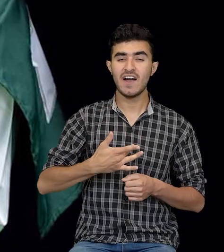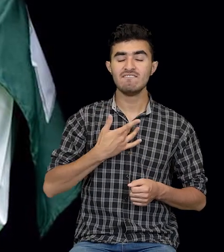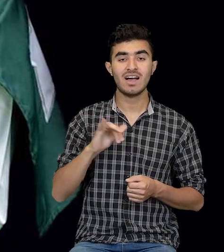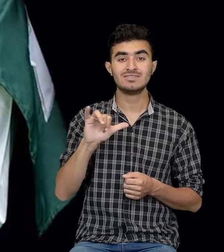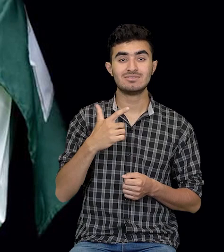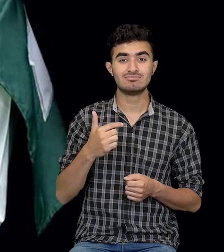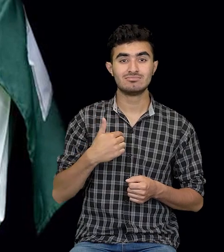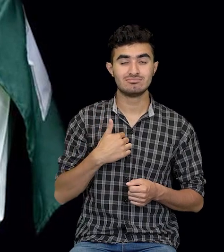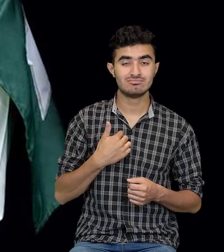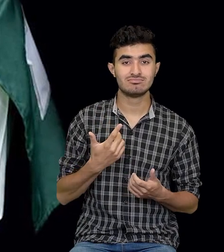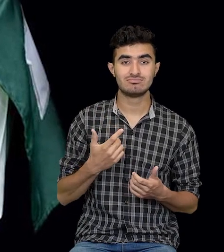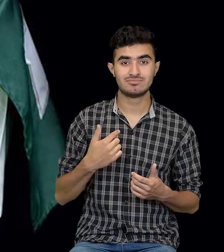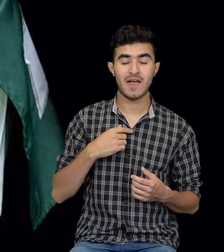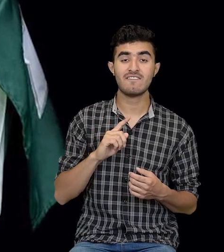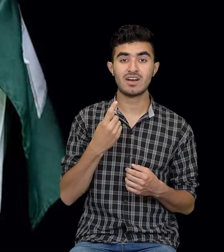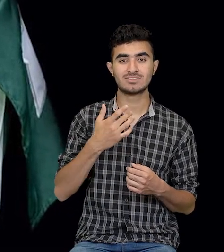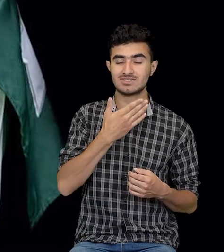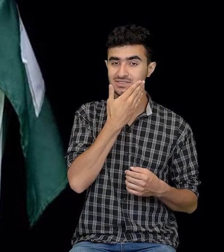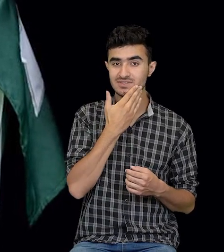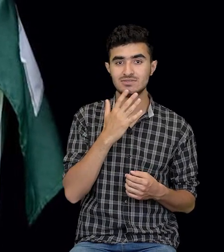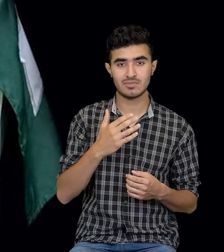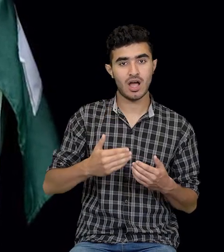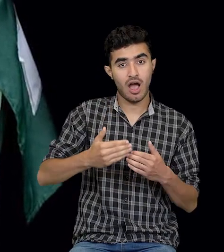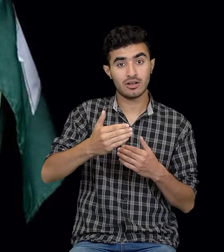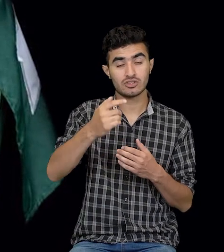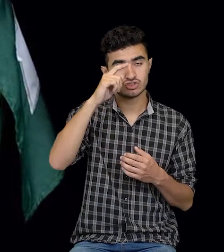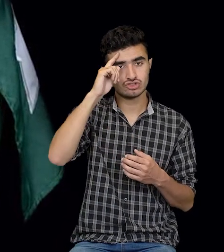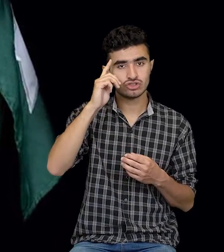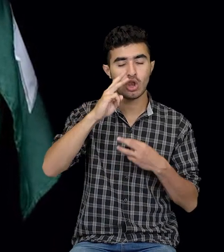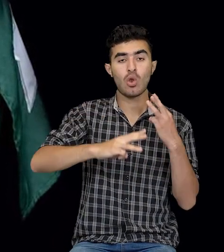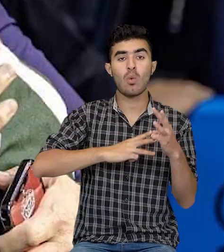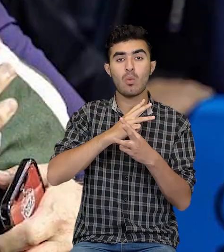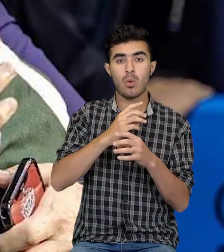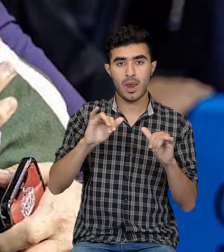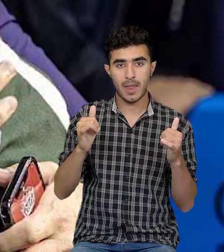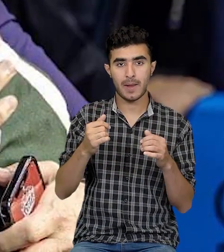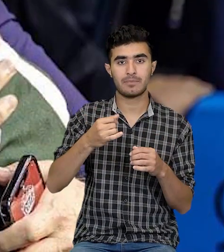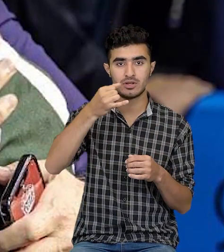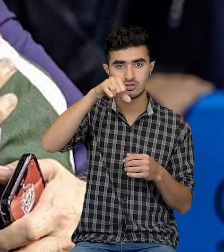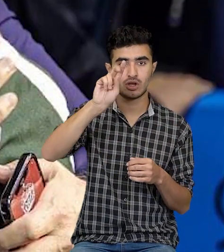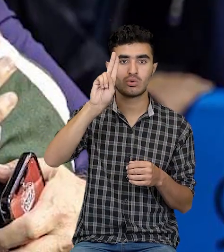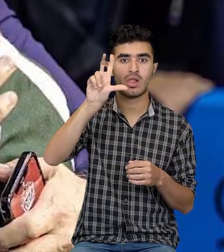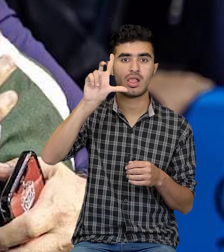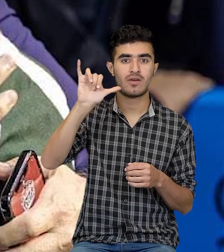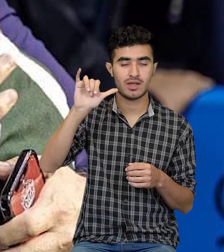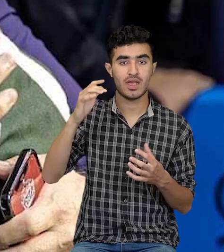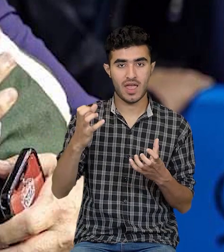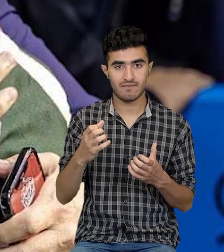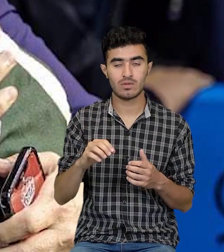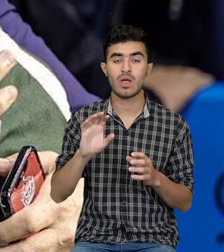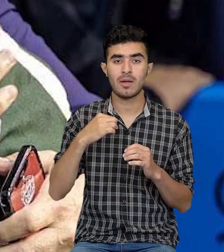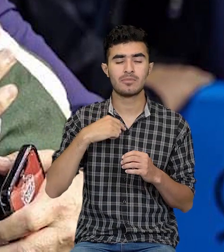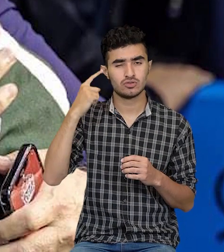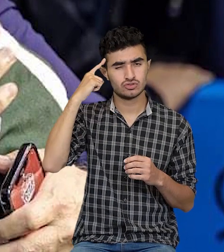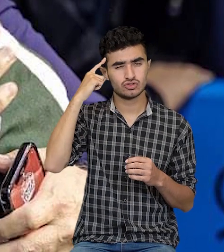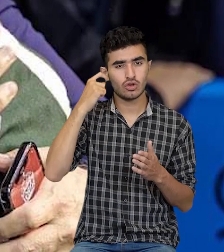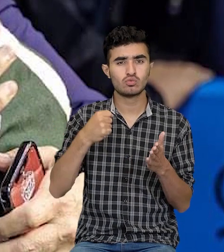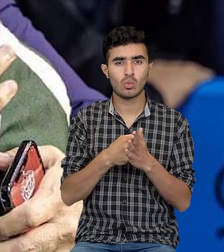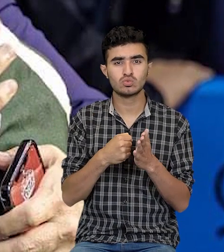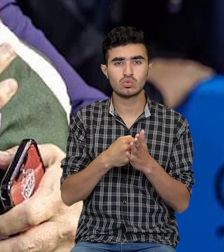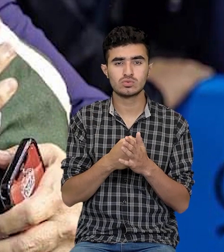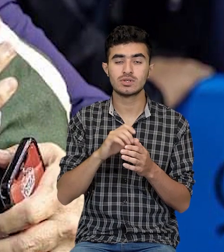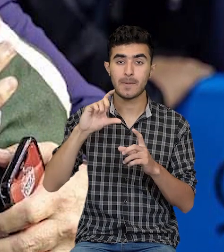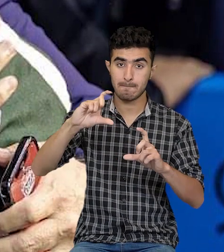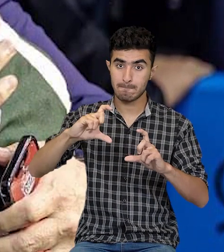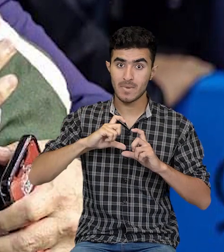थी कि मैं समझता हूँ कि मेरी ये ख्वाहिश भी है, अब आगे मैंने वर्ल्ड गेम में भी जाना है जुलाई में, तो इंशाल्लाह मेरी कोशिश है कि वहाँ से भी